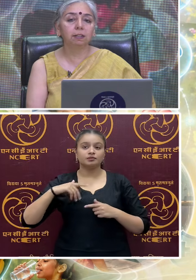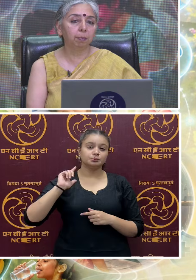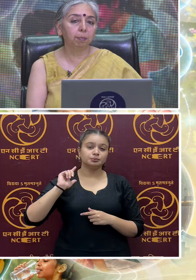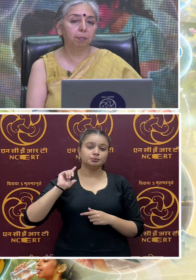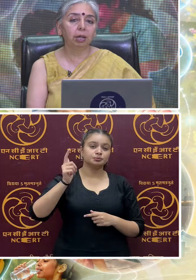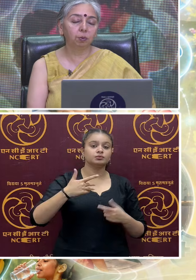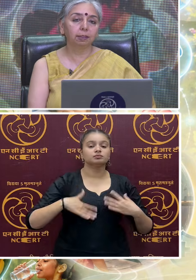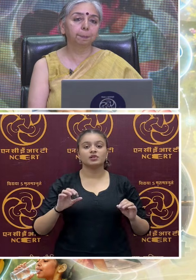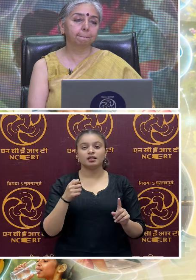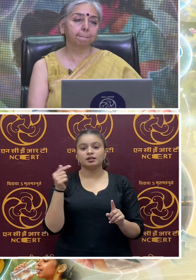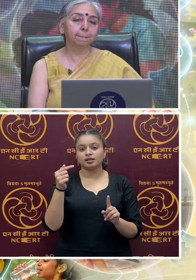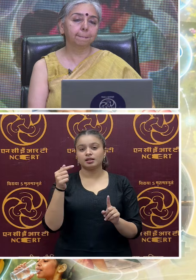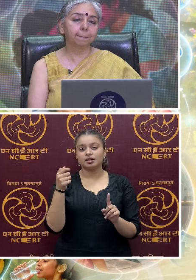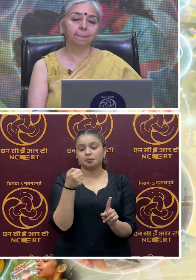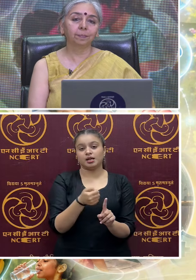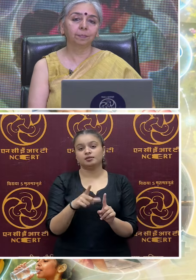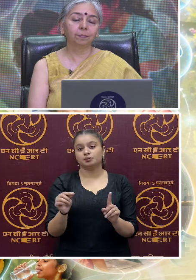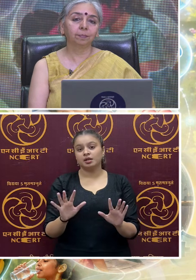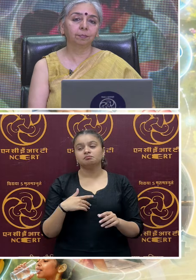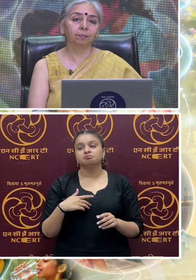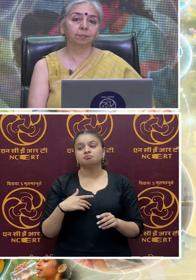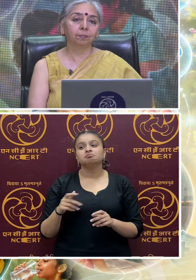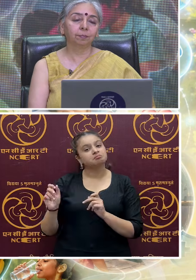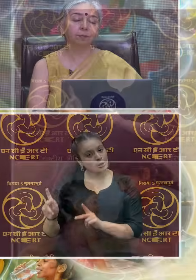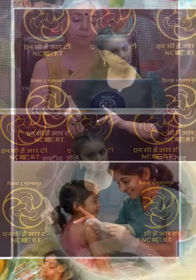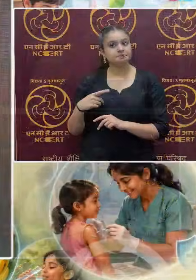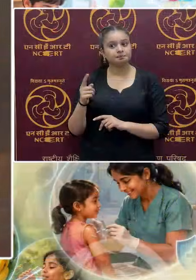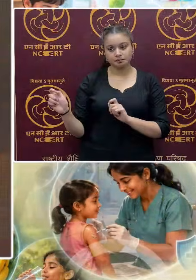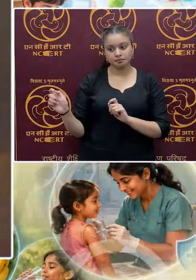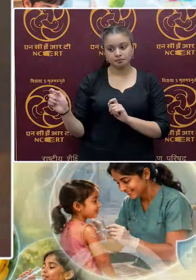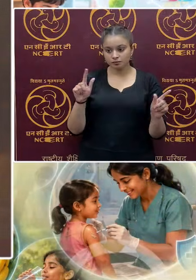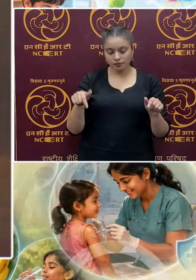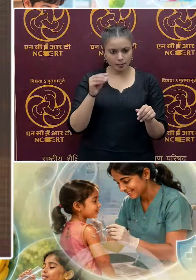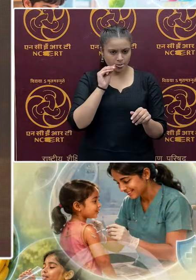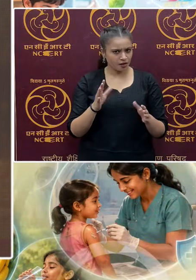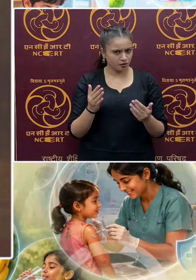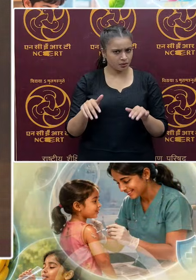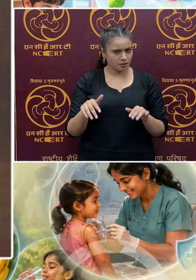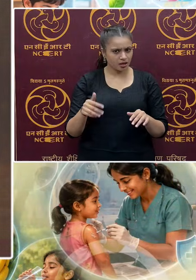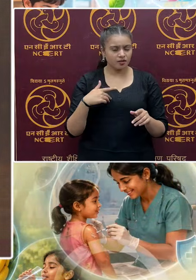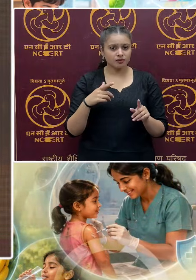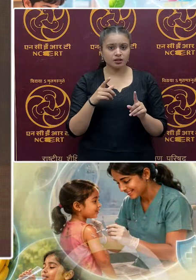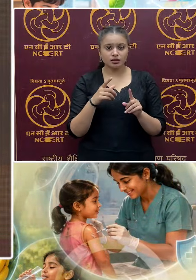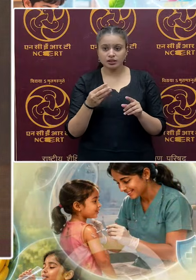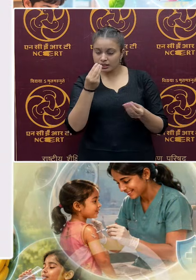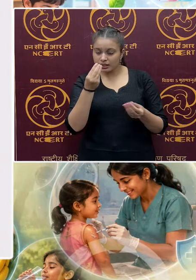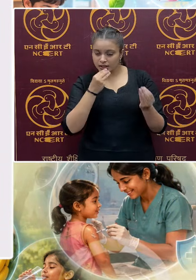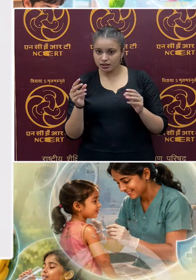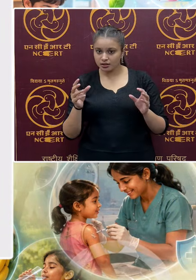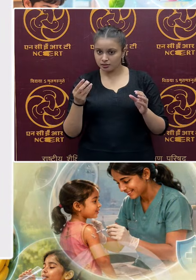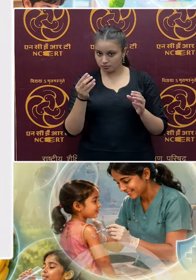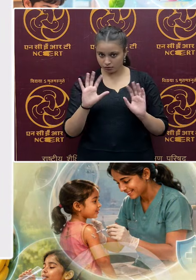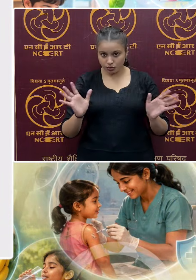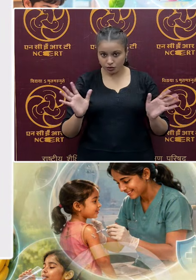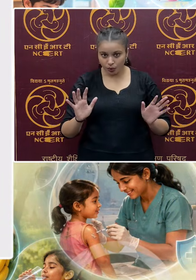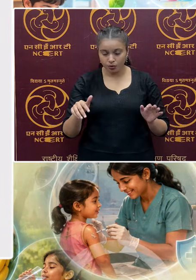बहुत नेगेटिव इम्पैक्ट होता है। Okay. Here in one of the slides you mentioned, मैम, कि हम क्या नहीं ले रखे हैं। उसमें आपने